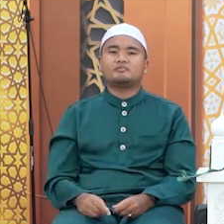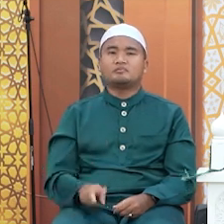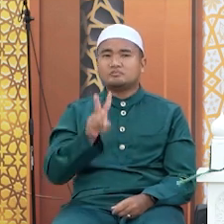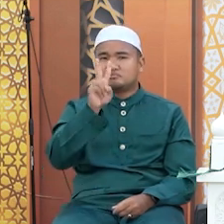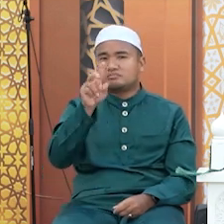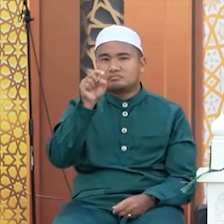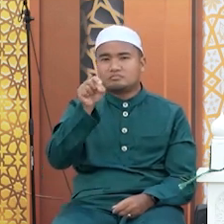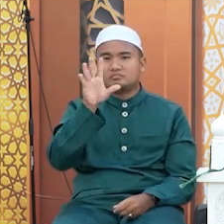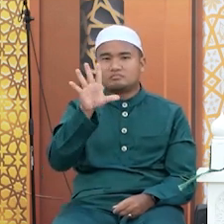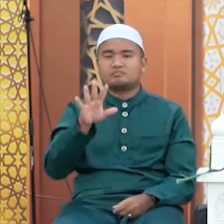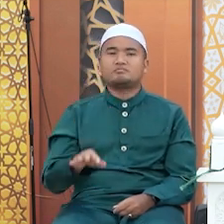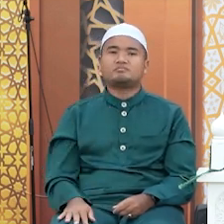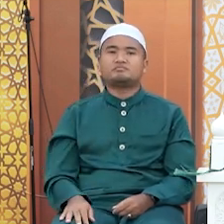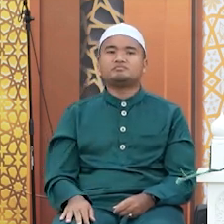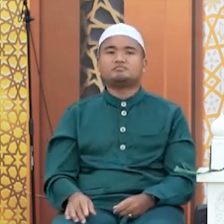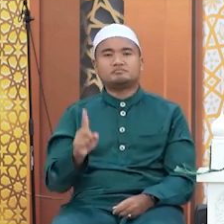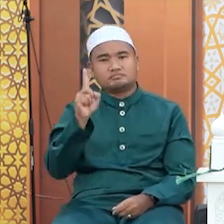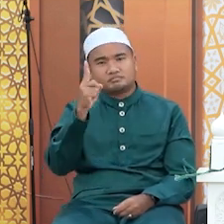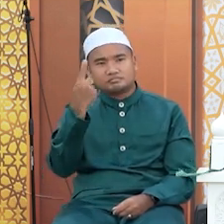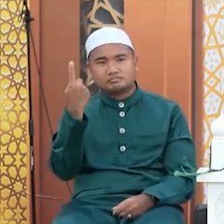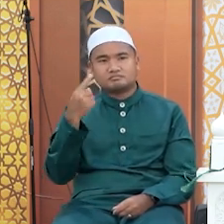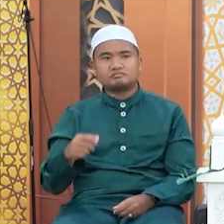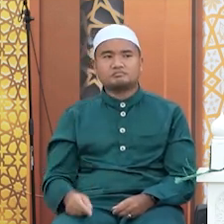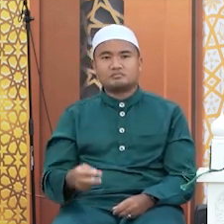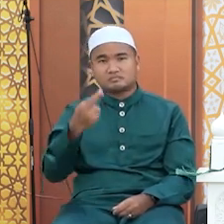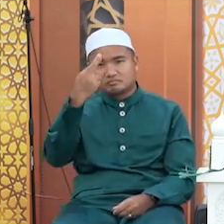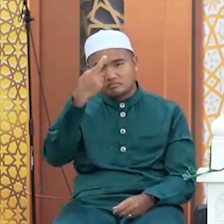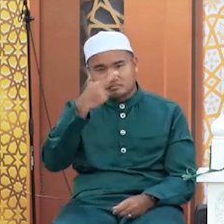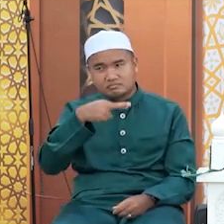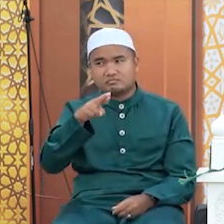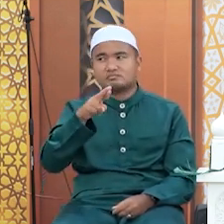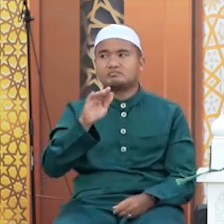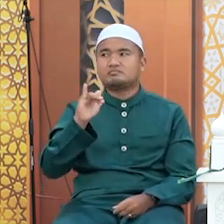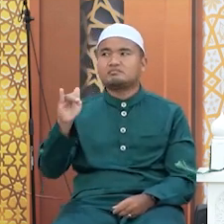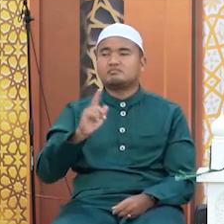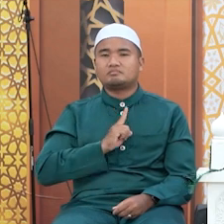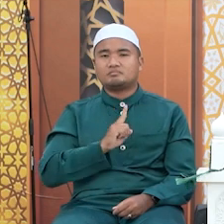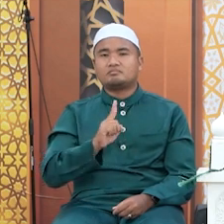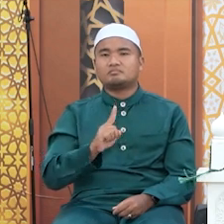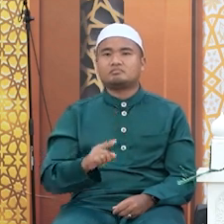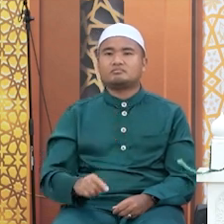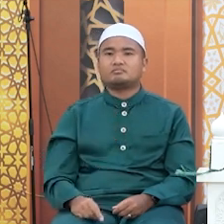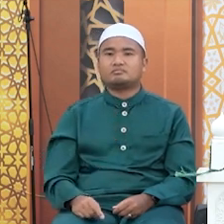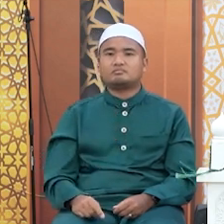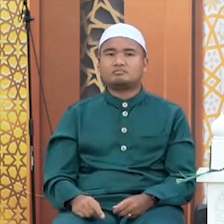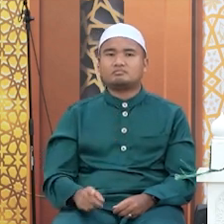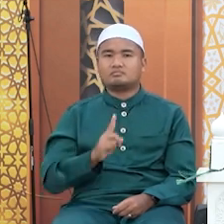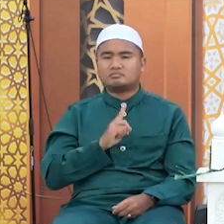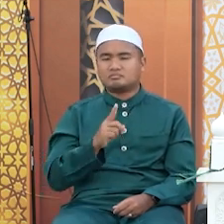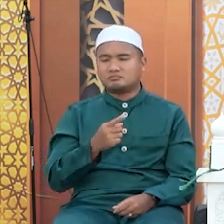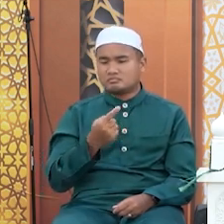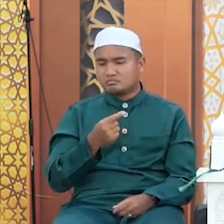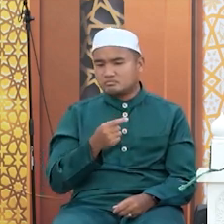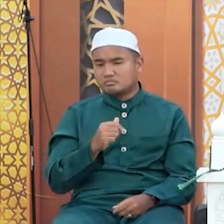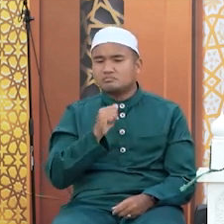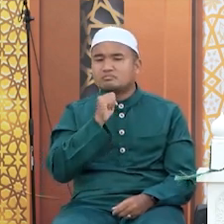2.5% sahaja. Rahmat. Islam bukan anti untuk nak kaya. Sebab